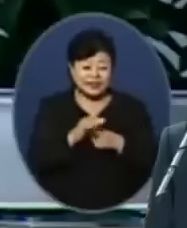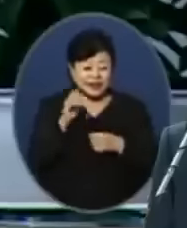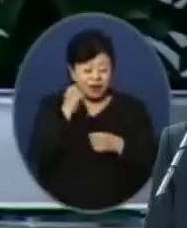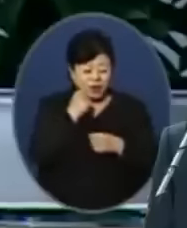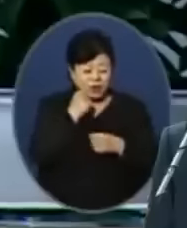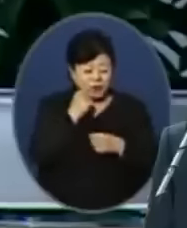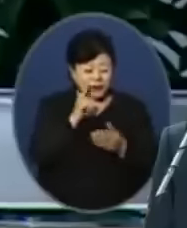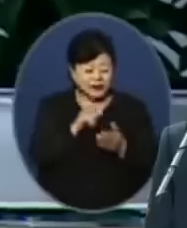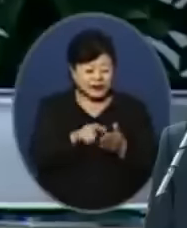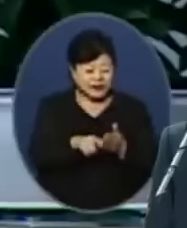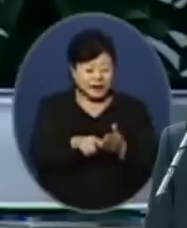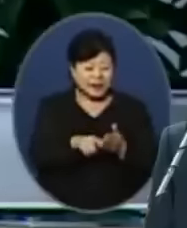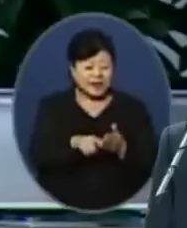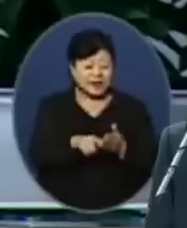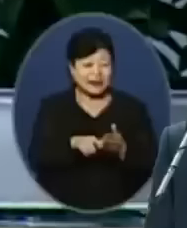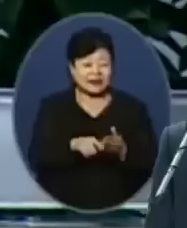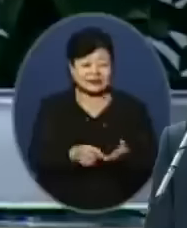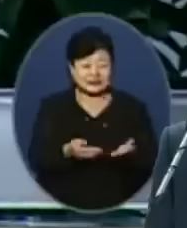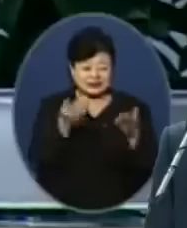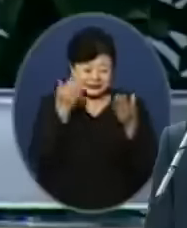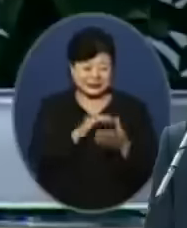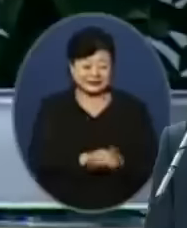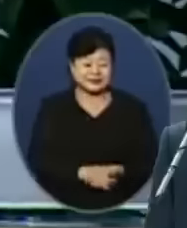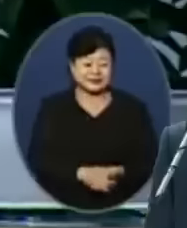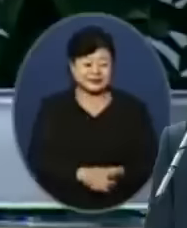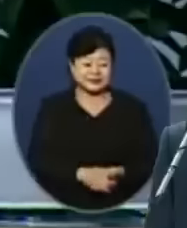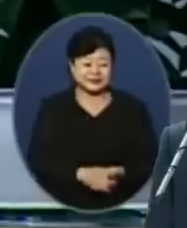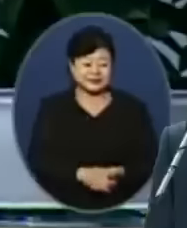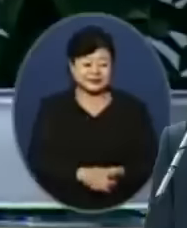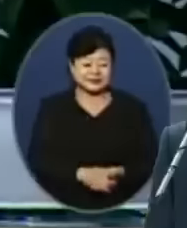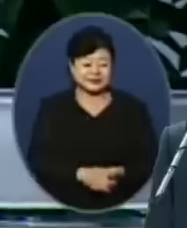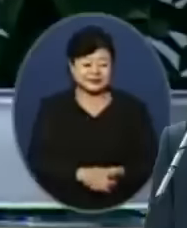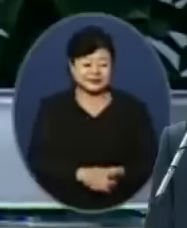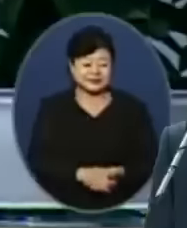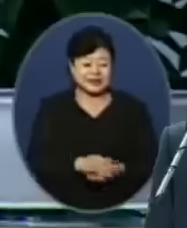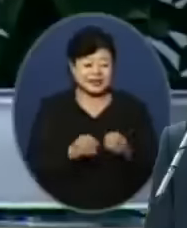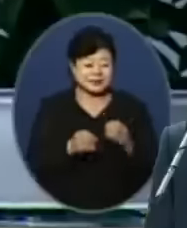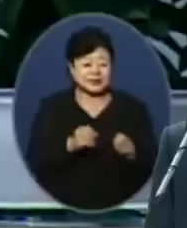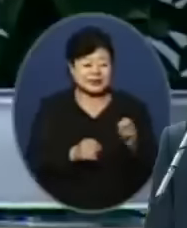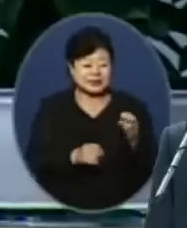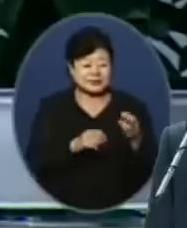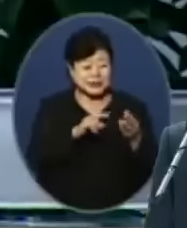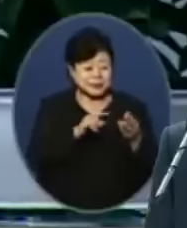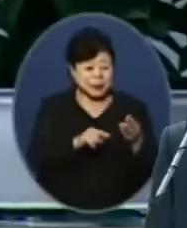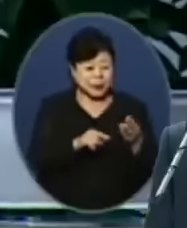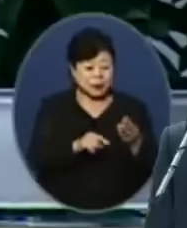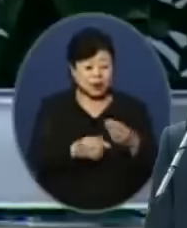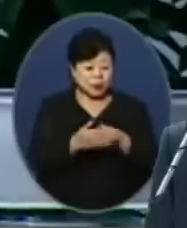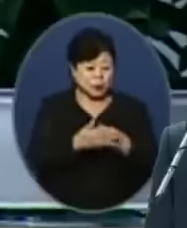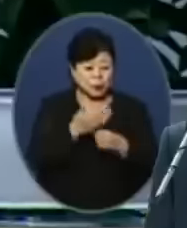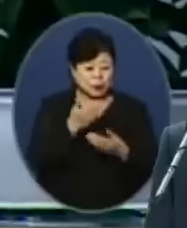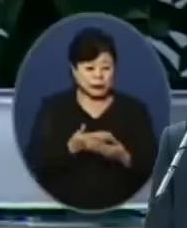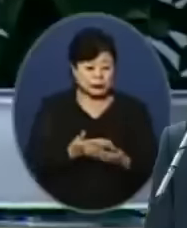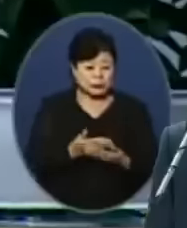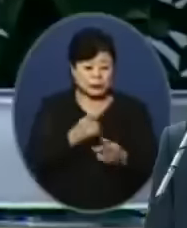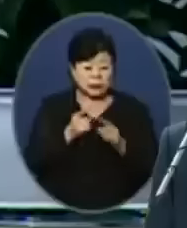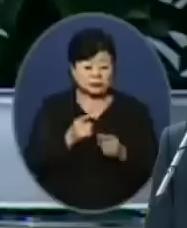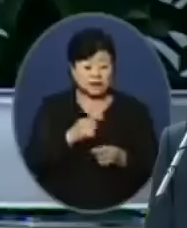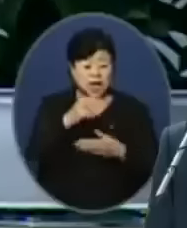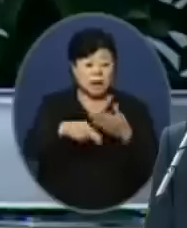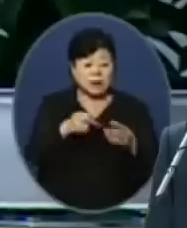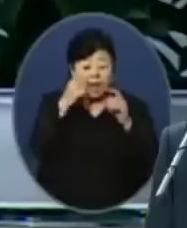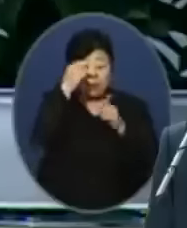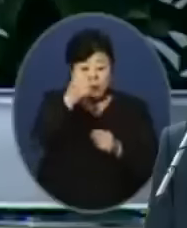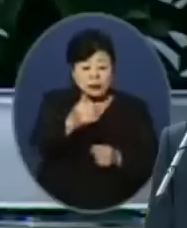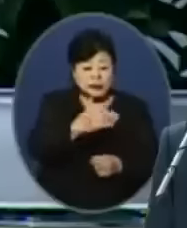어려운 시련을 이기고 나갈 수가 있다. 여러분 시편 23편은 굉장한 도움이 된 것입니다. 야훼는